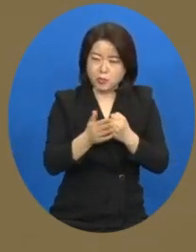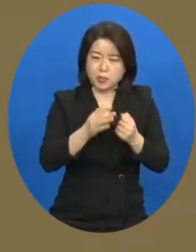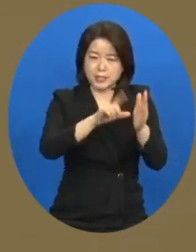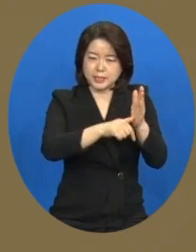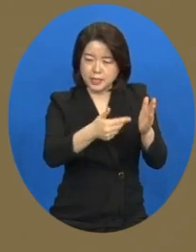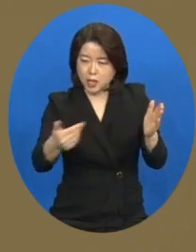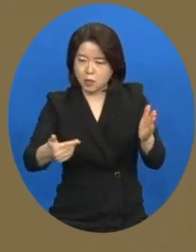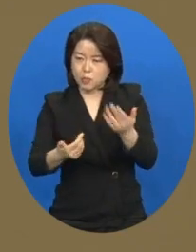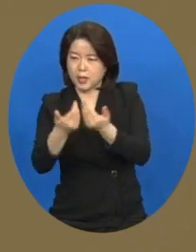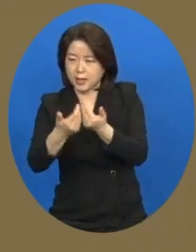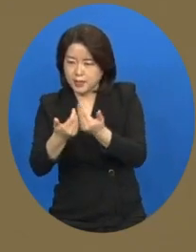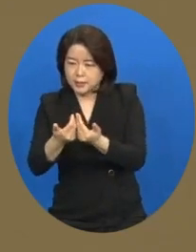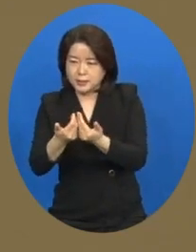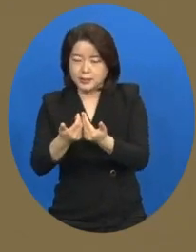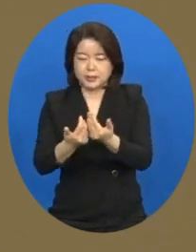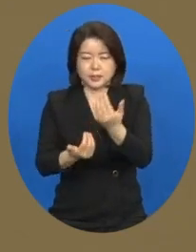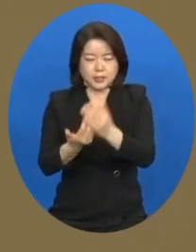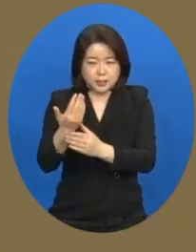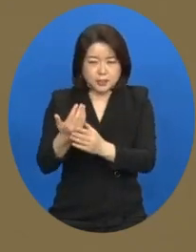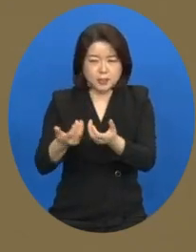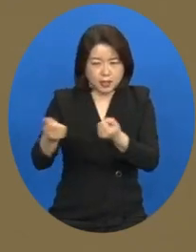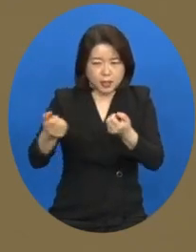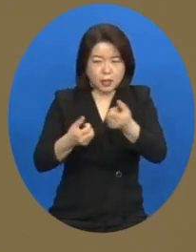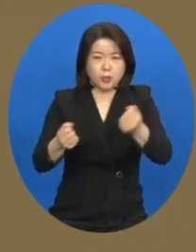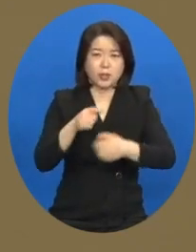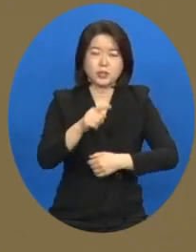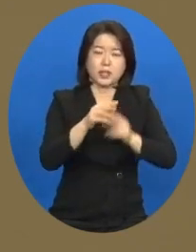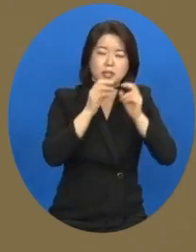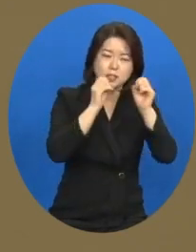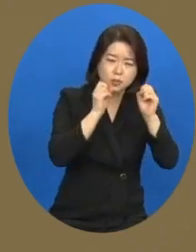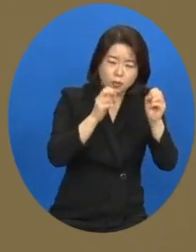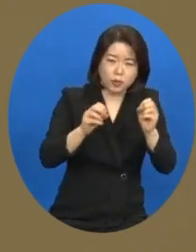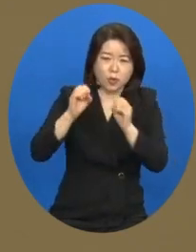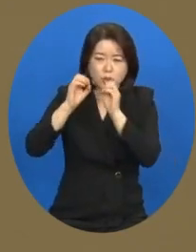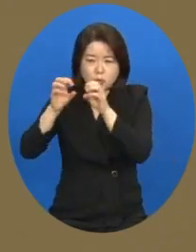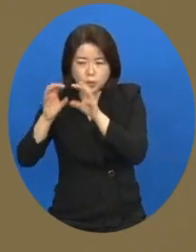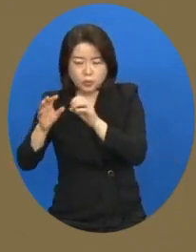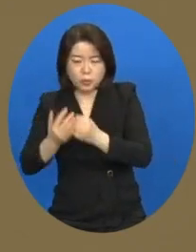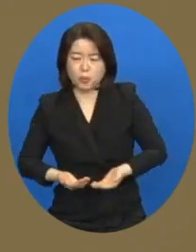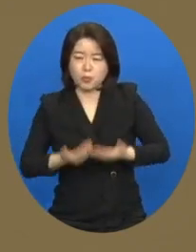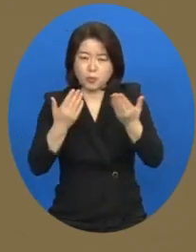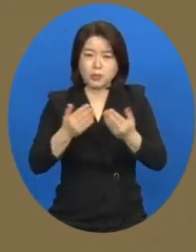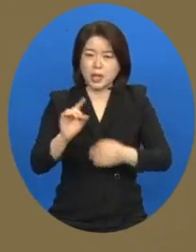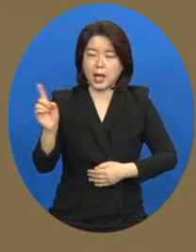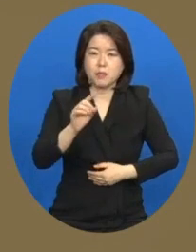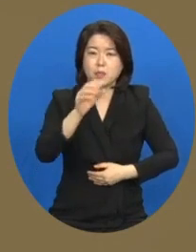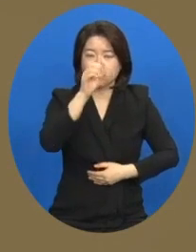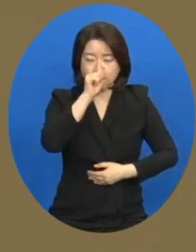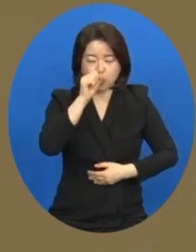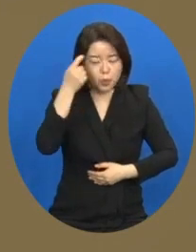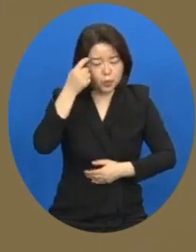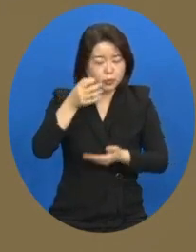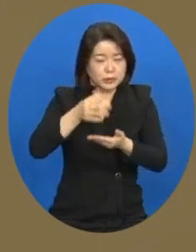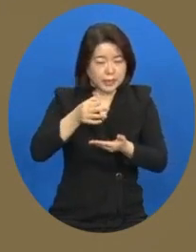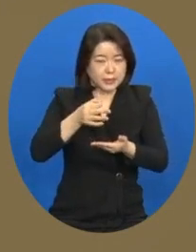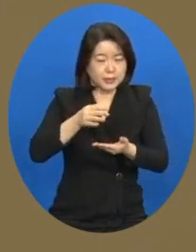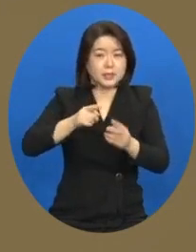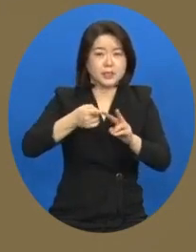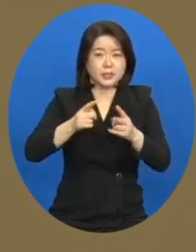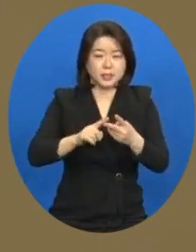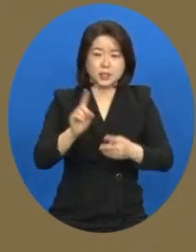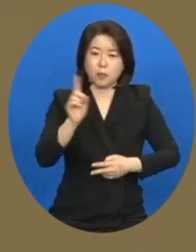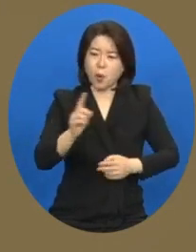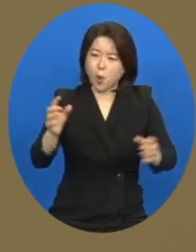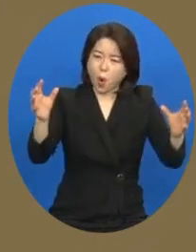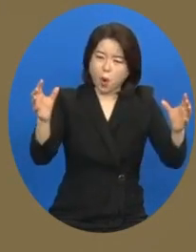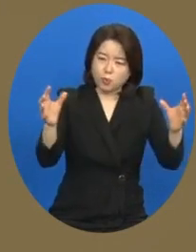생기고 갈라져요. 그게 선교든 전도든 봉사든 아무리 좋은 가치든 그 무엇으로